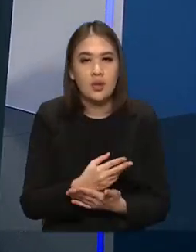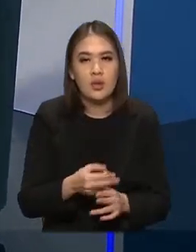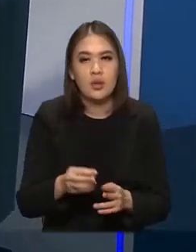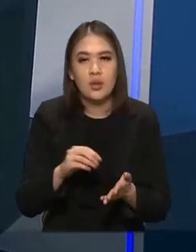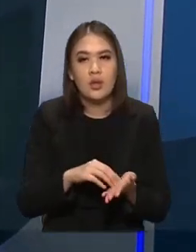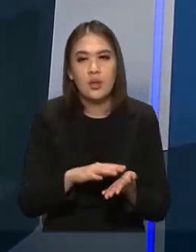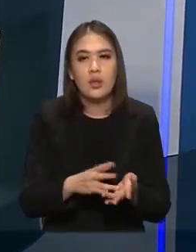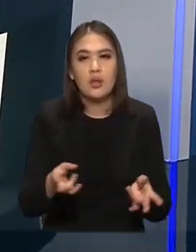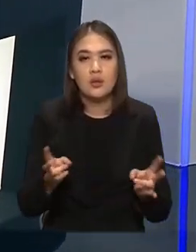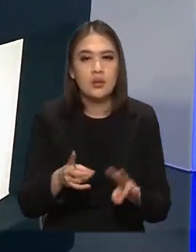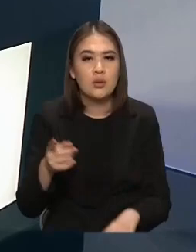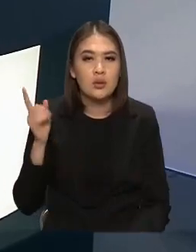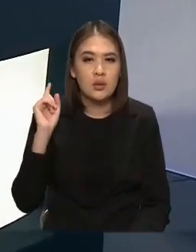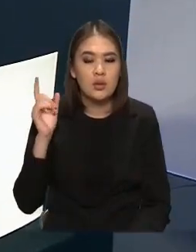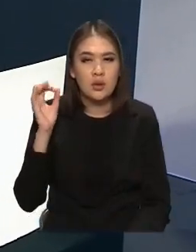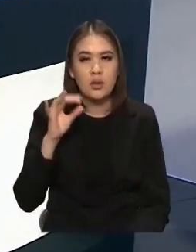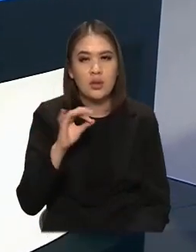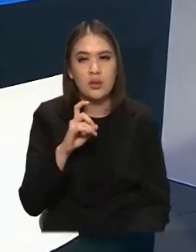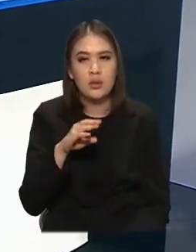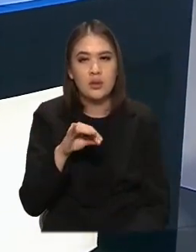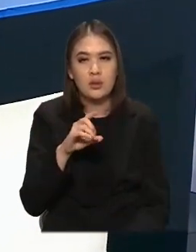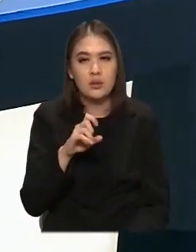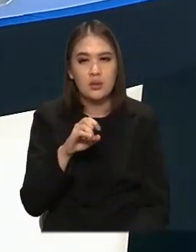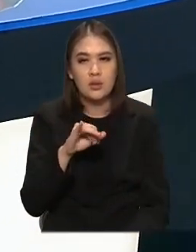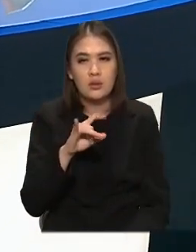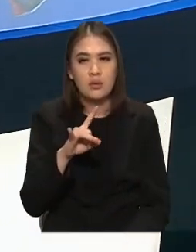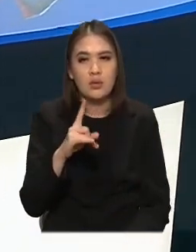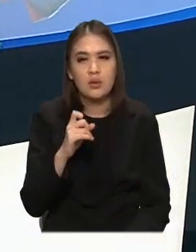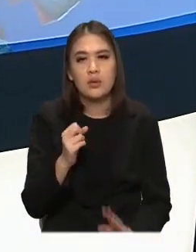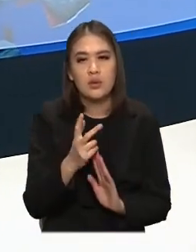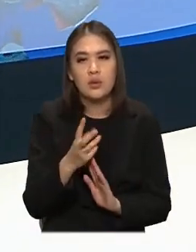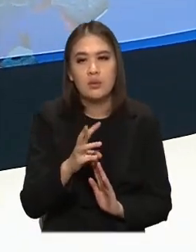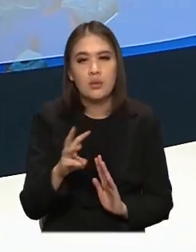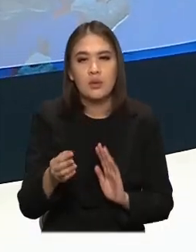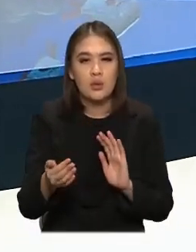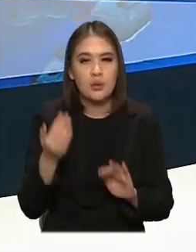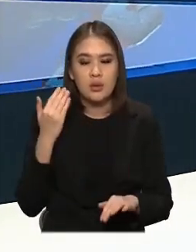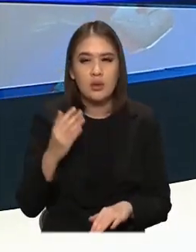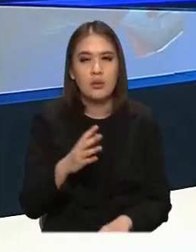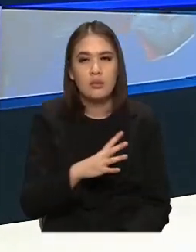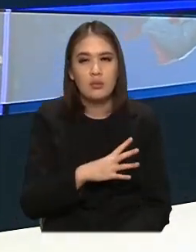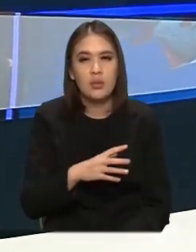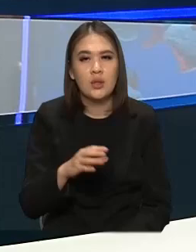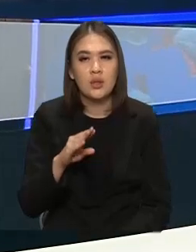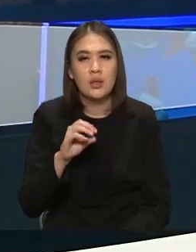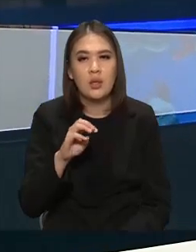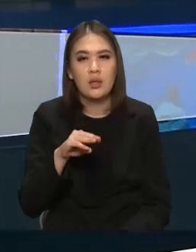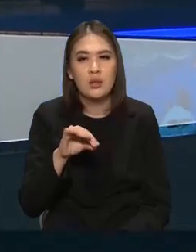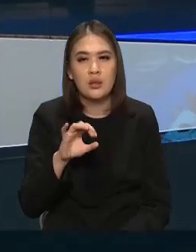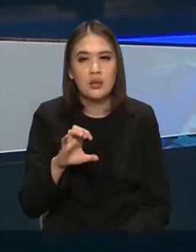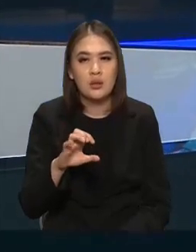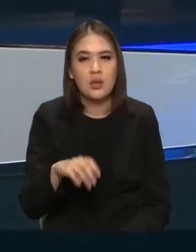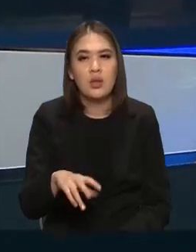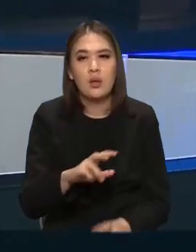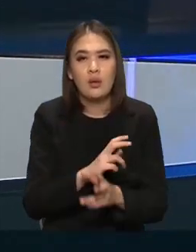останки древнего ихтиозавра. Вымерший вид 113 миллионов лет назад обитал в океане Тетис. Кости и